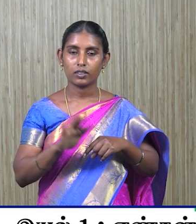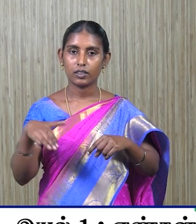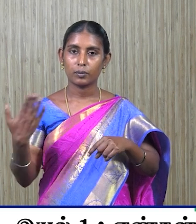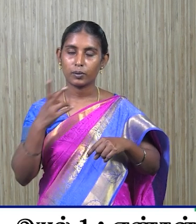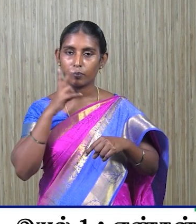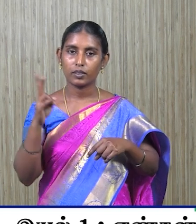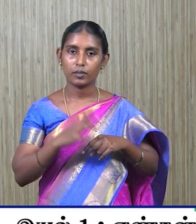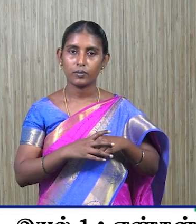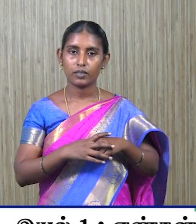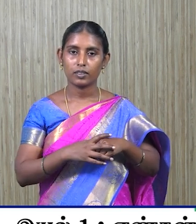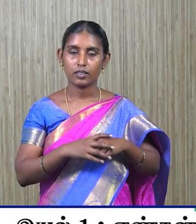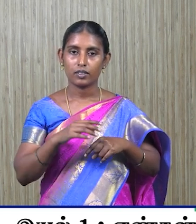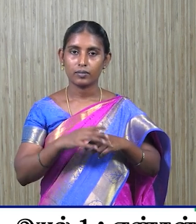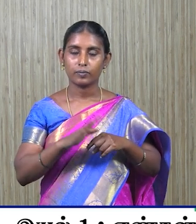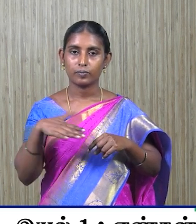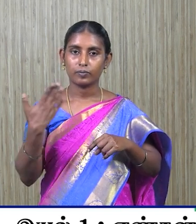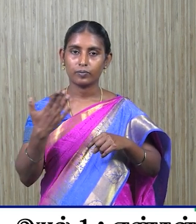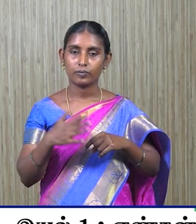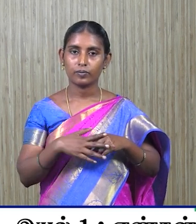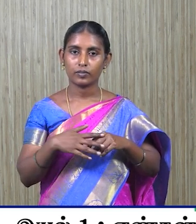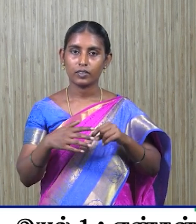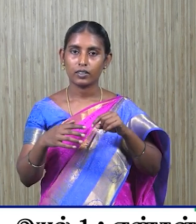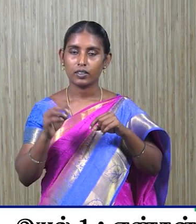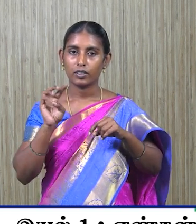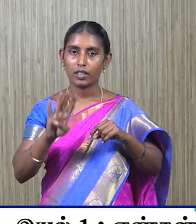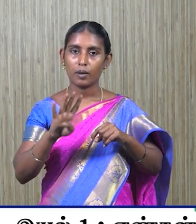பக்கம் பார்த்தோம்னா, நம்ம வலதுபுறம் பார்த்தோம்னா